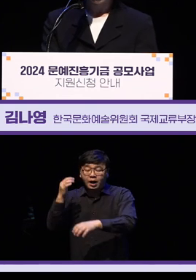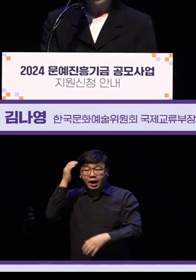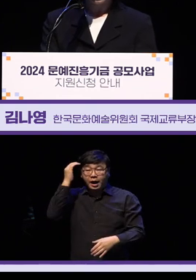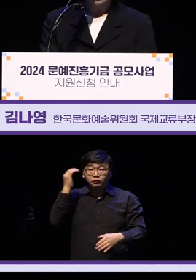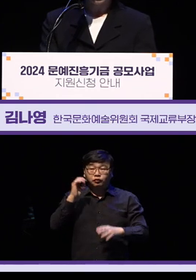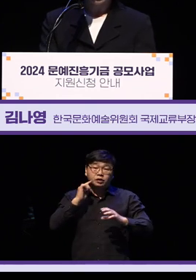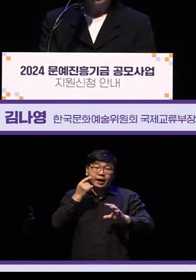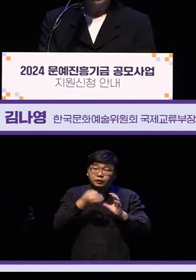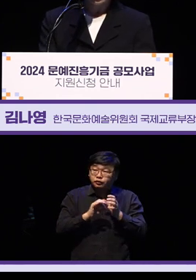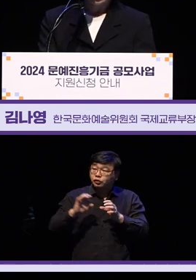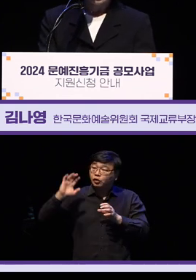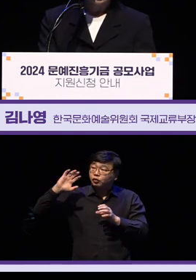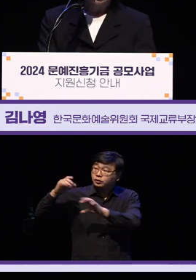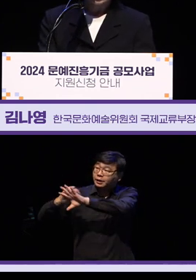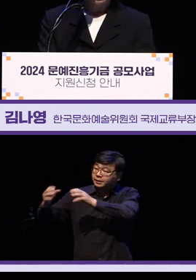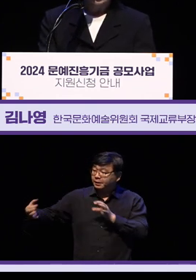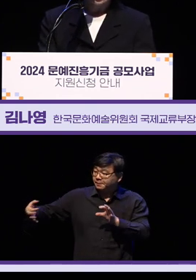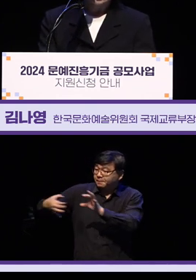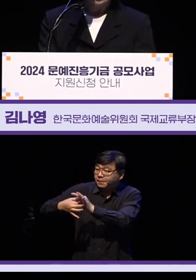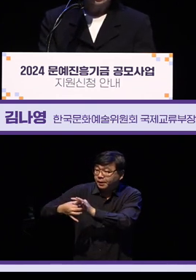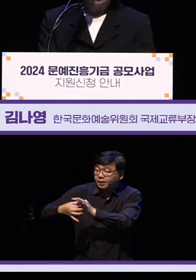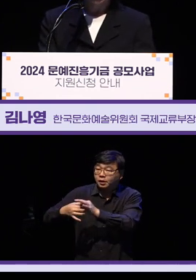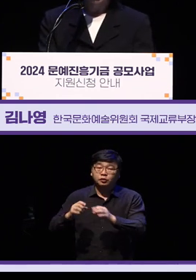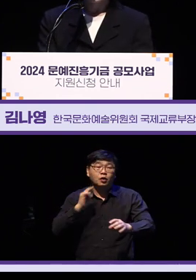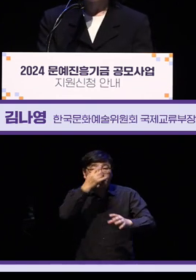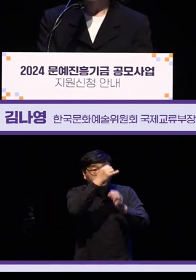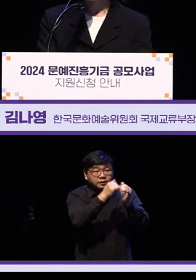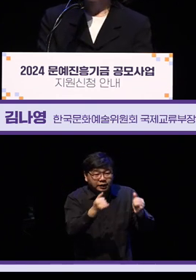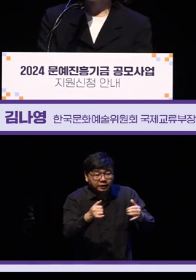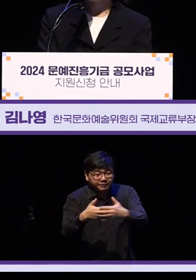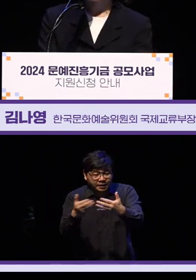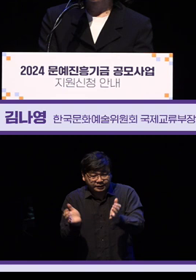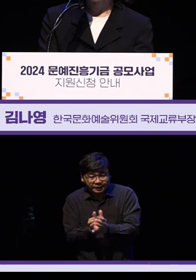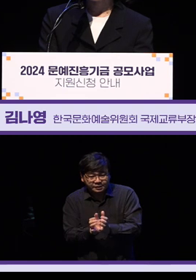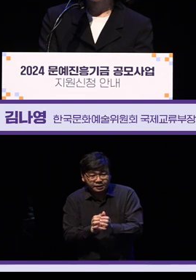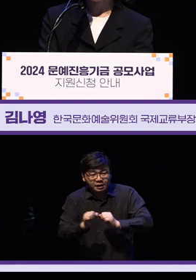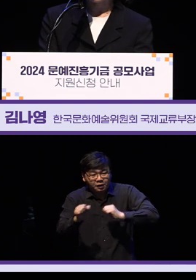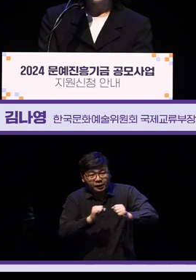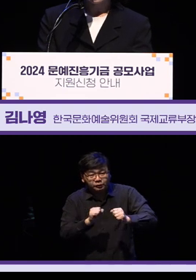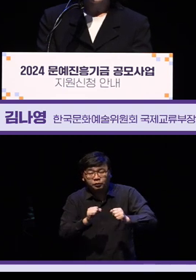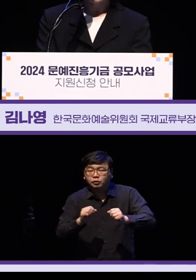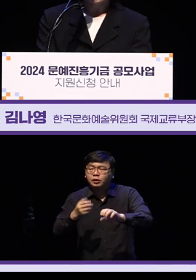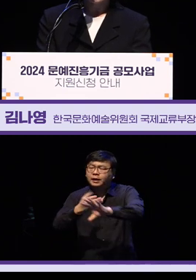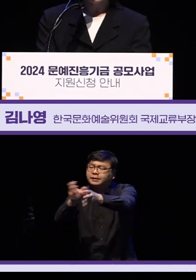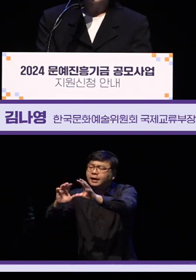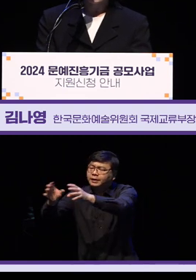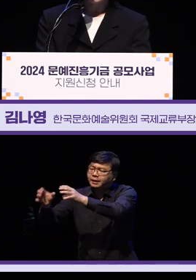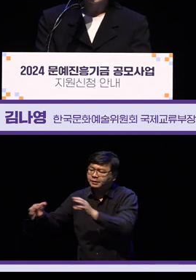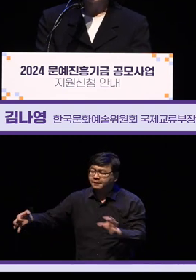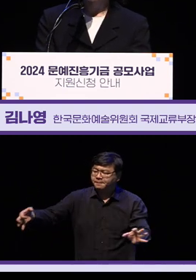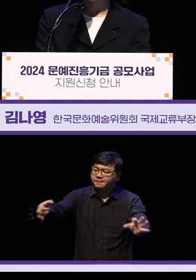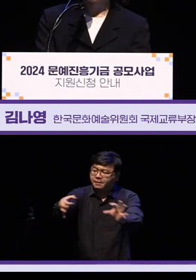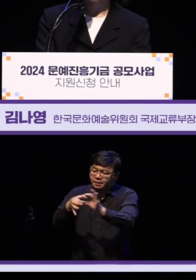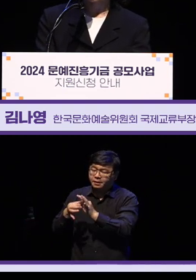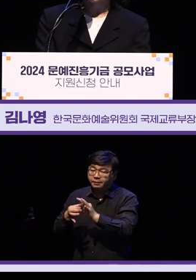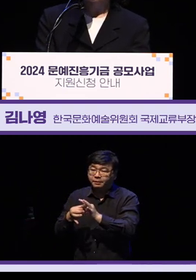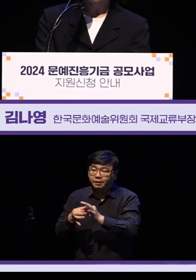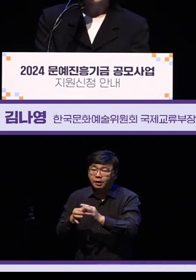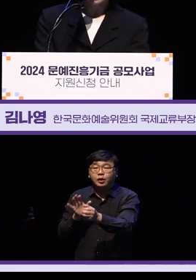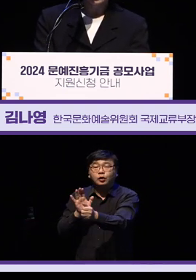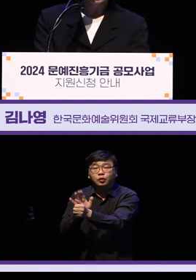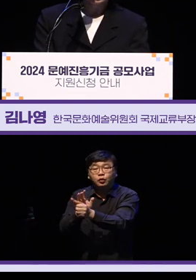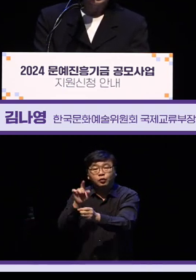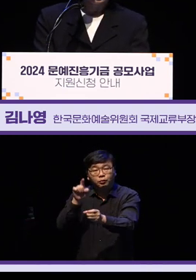하나로 통합을 했고요 예술인과 단체의 주도적인 네트워크의 구축과 활용을 지원하는 사업으로